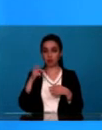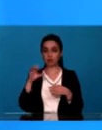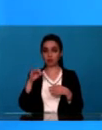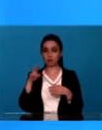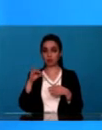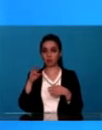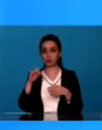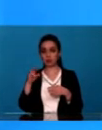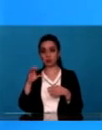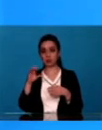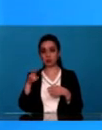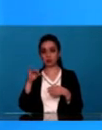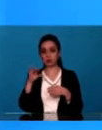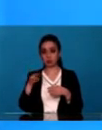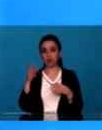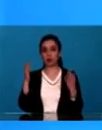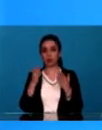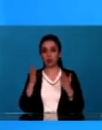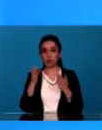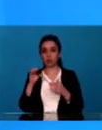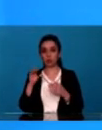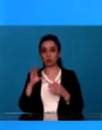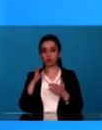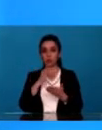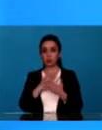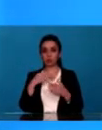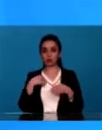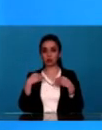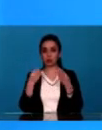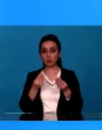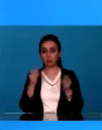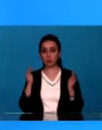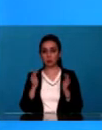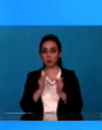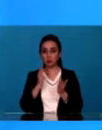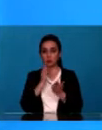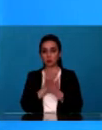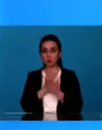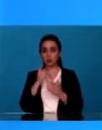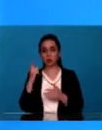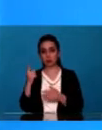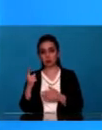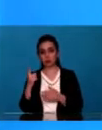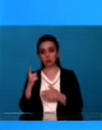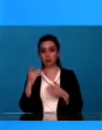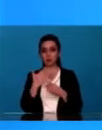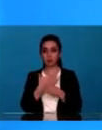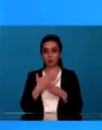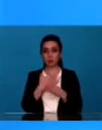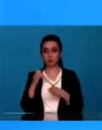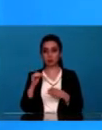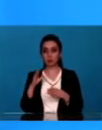SpinEdit. Значит, здесь какие свойства мы ему задаем? Мы задаем минимальное значение 1 с помощью